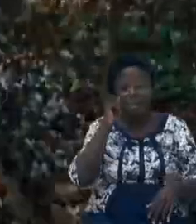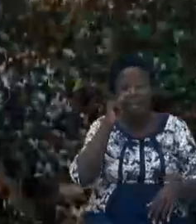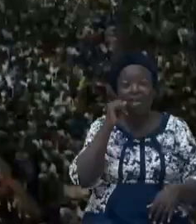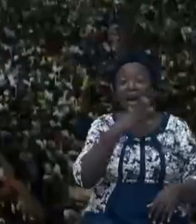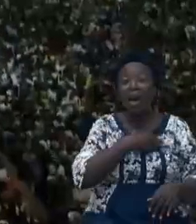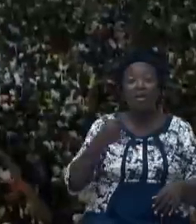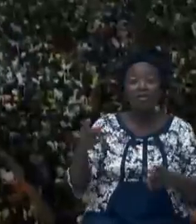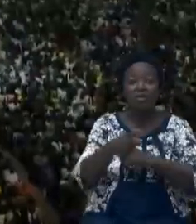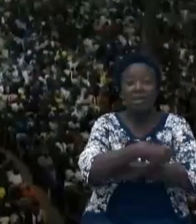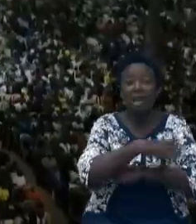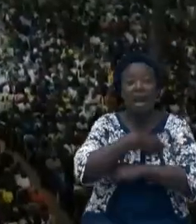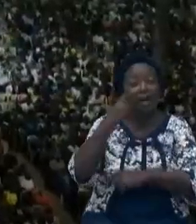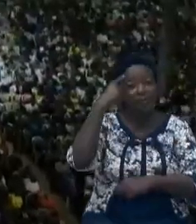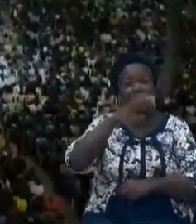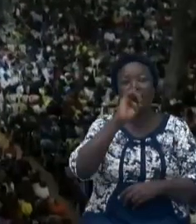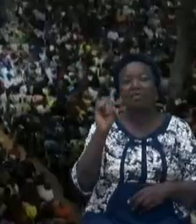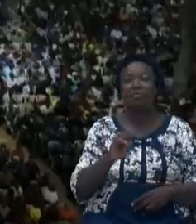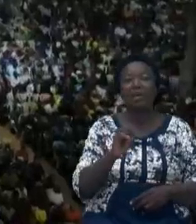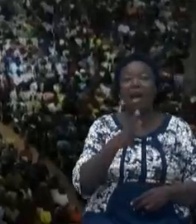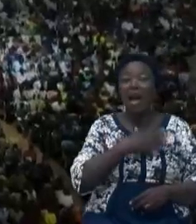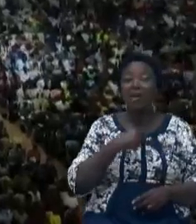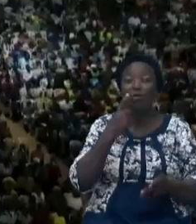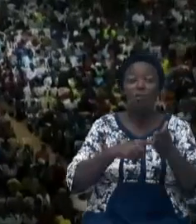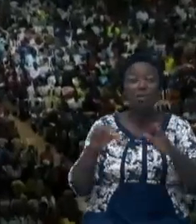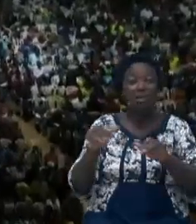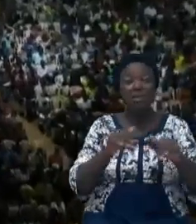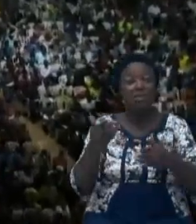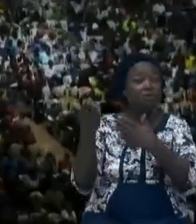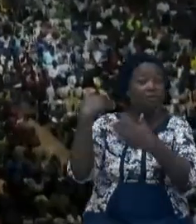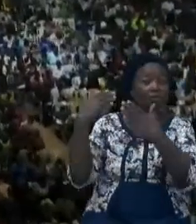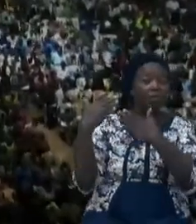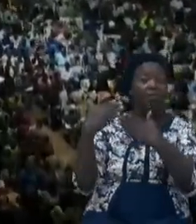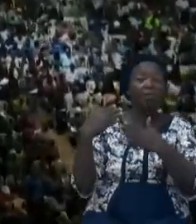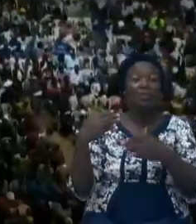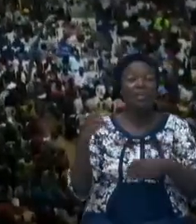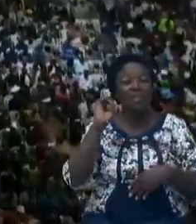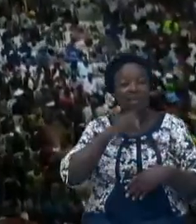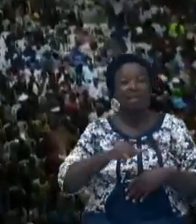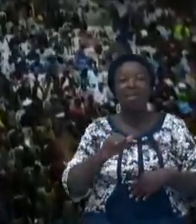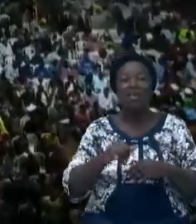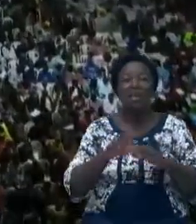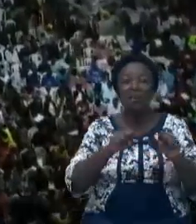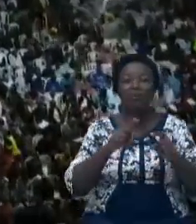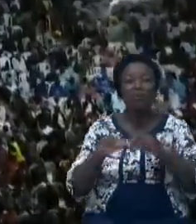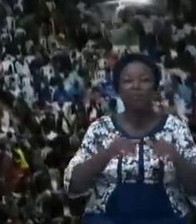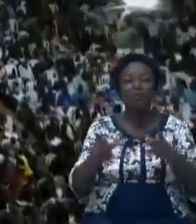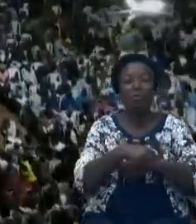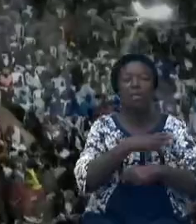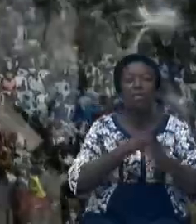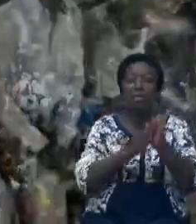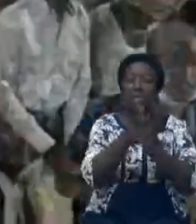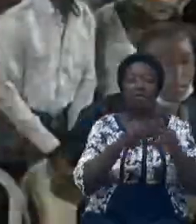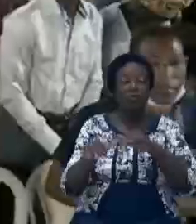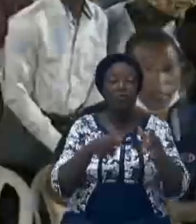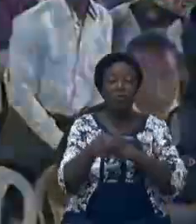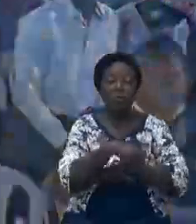jésus christ est le même hier aujourd'hui et éternellement et ce qu'il a fait avant